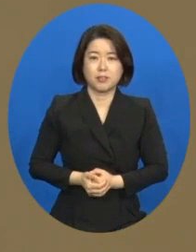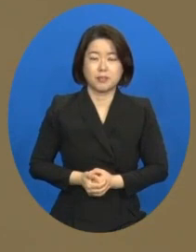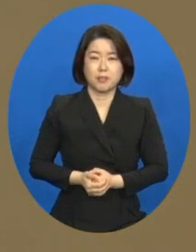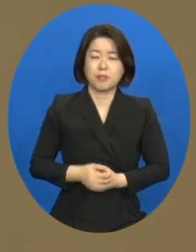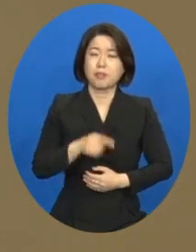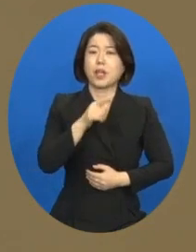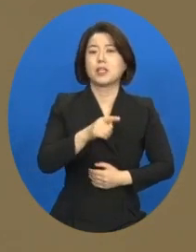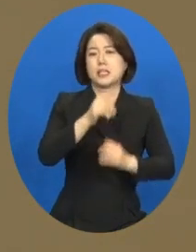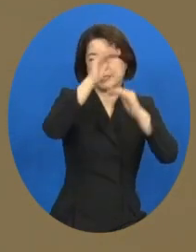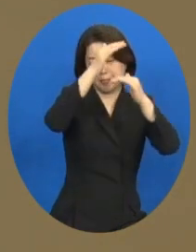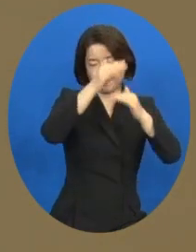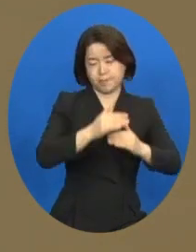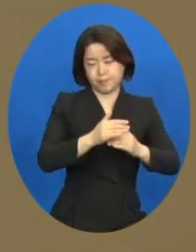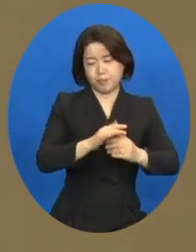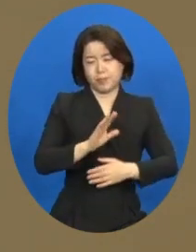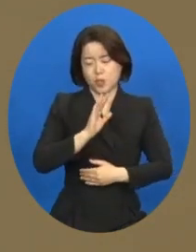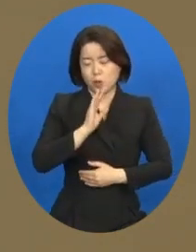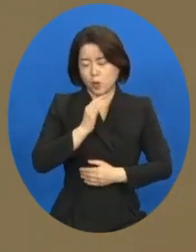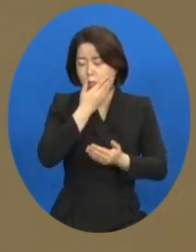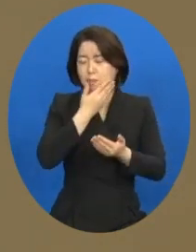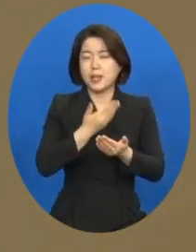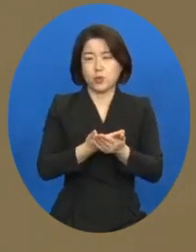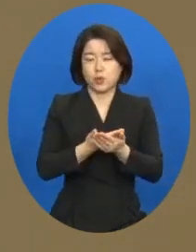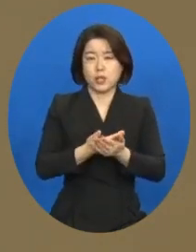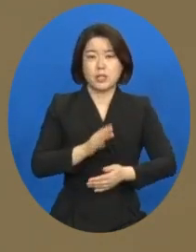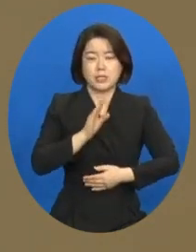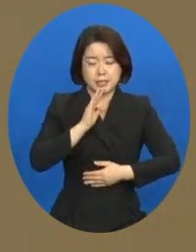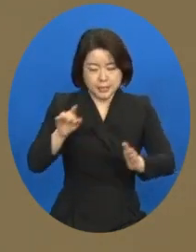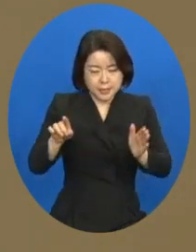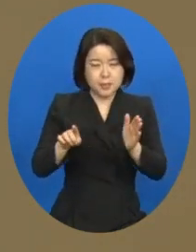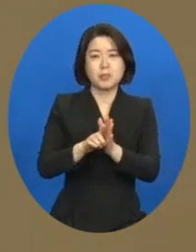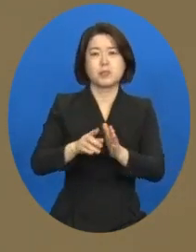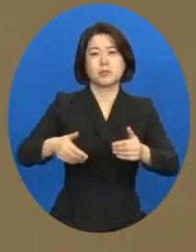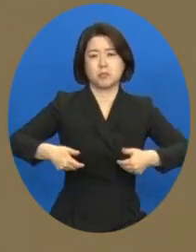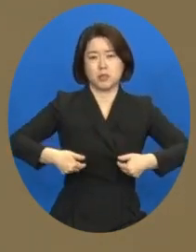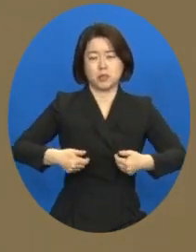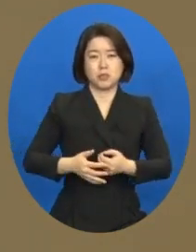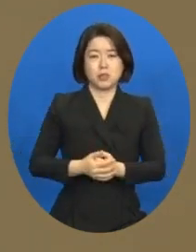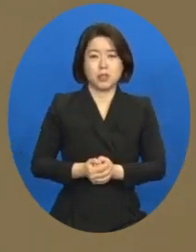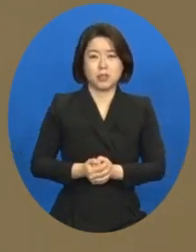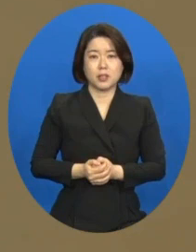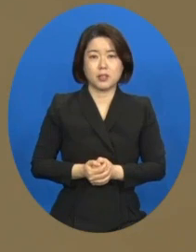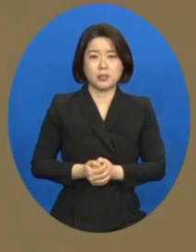이 사실이 얼마나 귀한지를 진짜 믿어야 돼요.